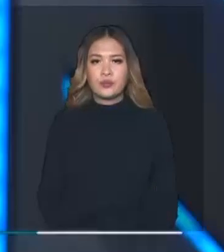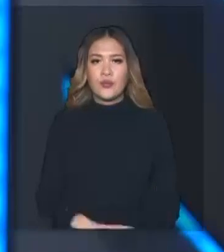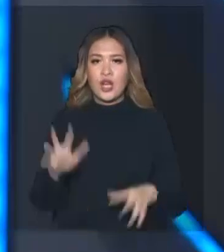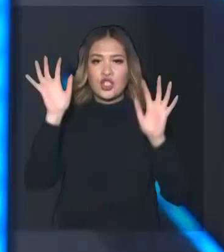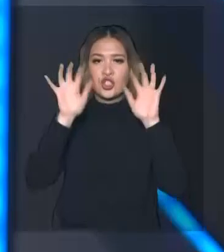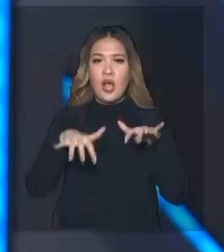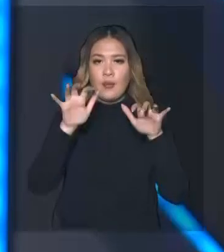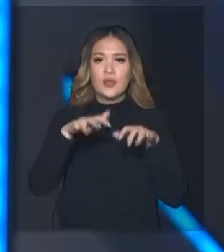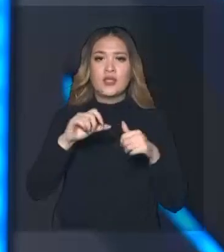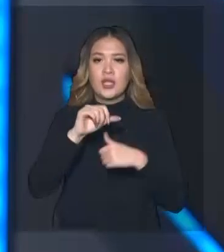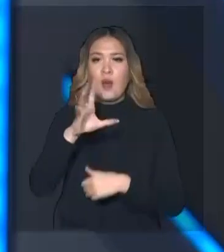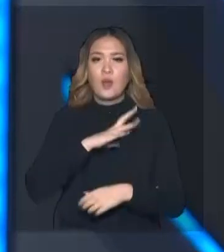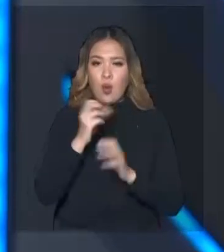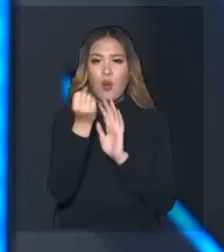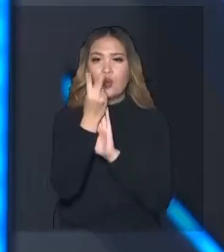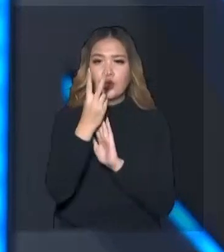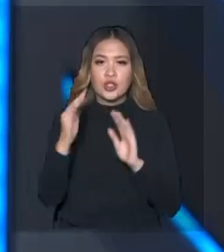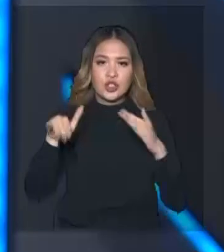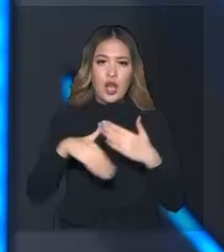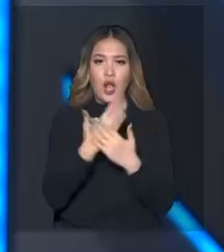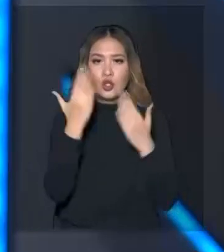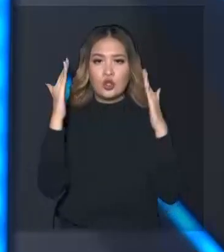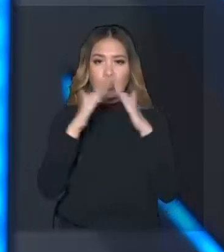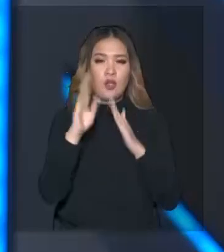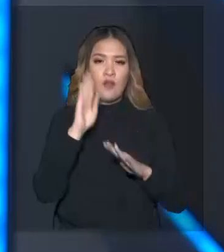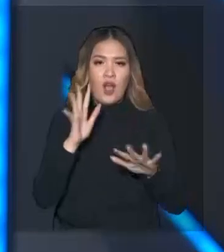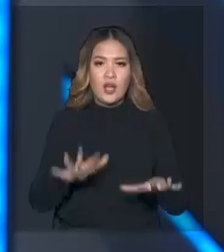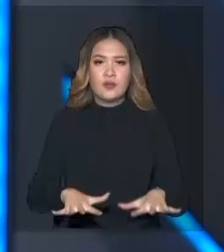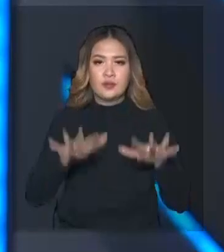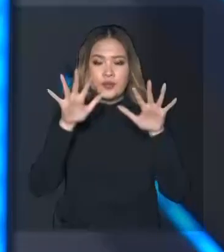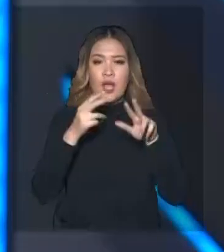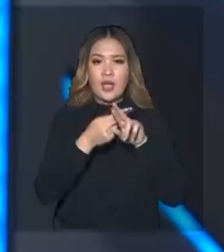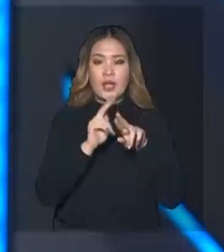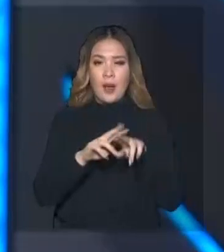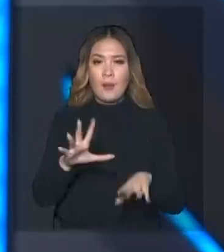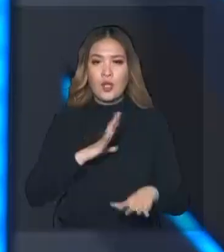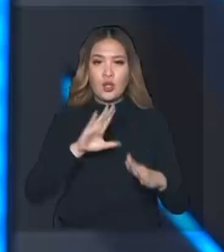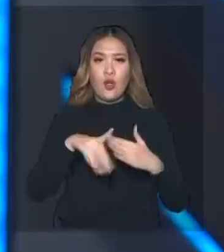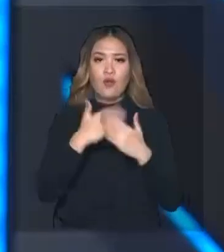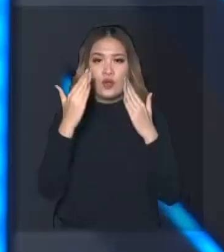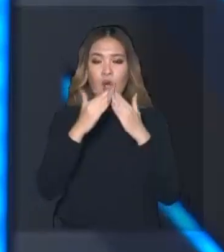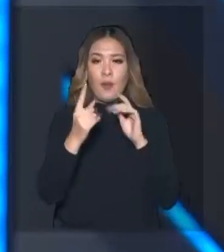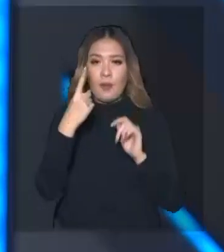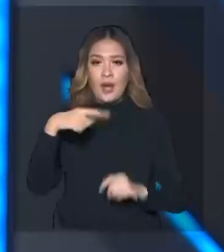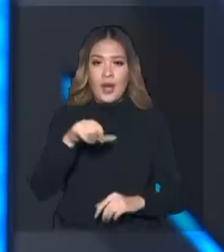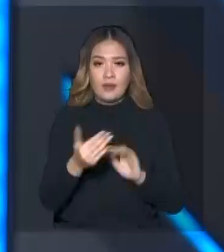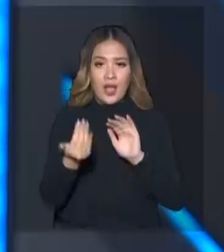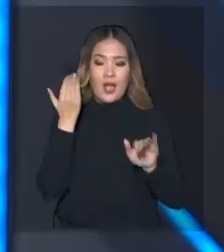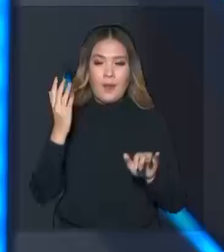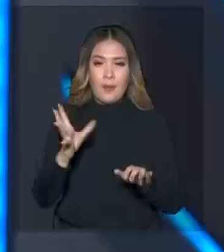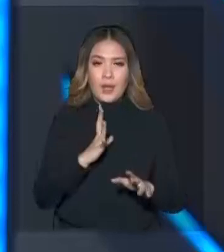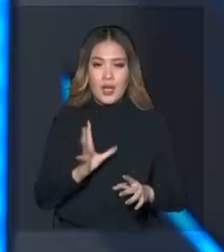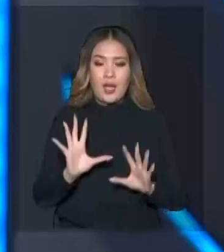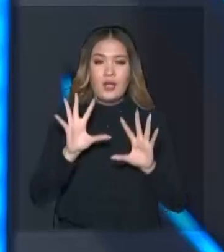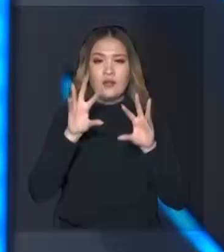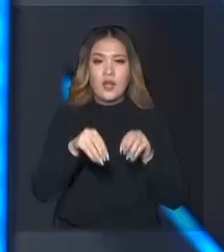Жаңбыр салдарынан Әулиекөлдегі 12 жаңа үй су астында қалды. Тұрғындар жаңа баспаналарына бір апта бұрын ғана көшіп кірген. Сонымен